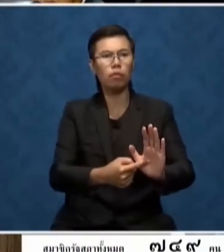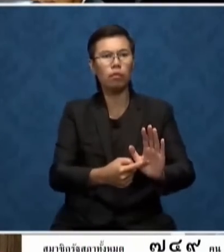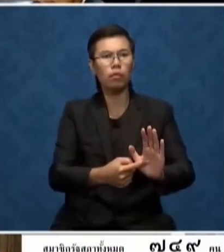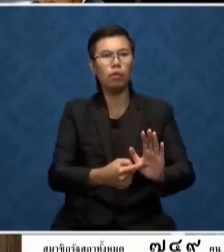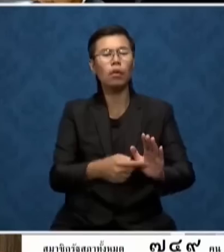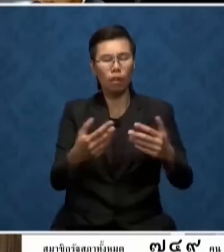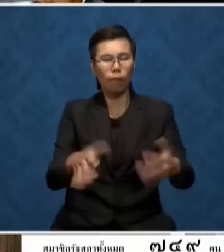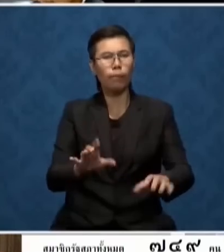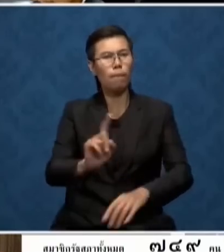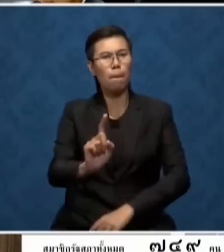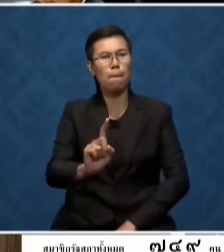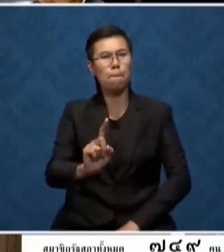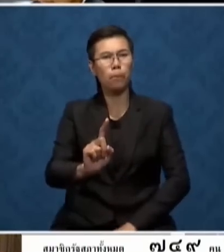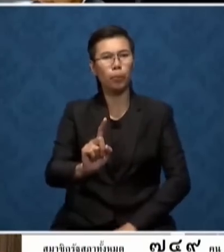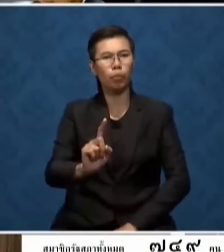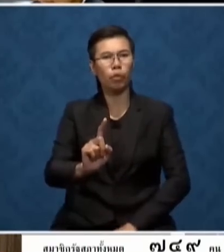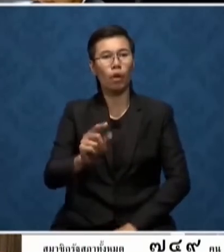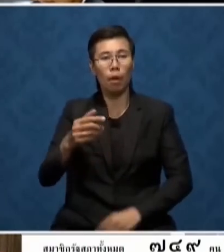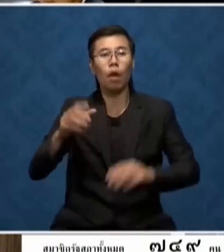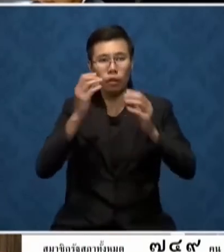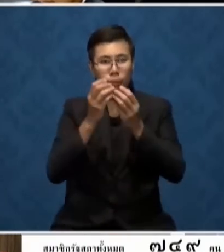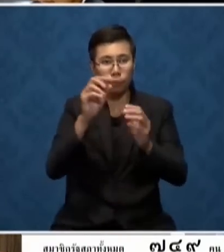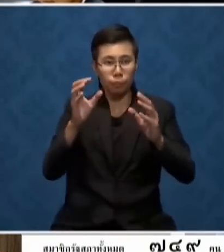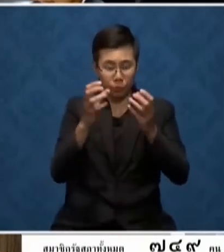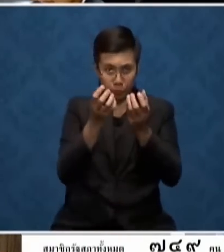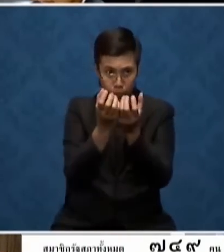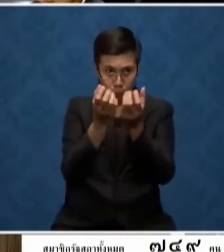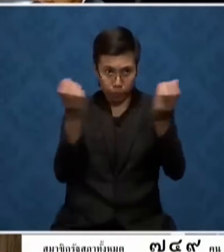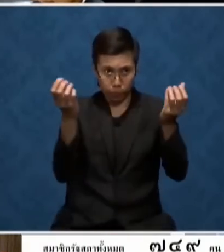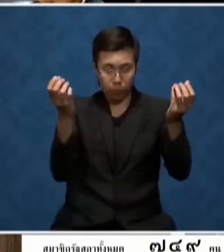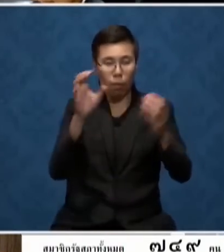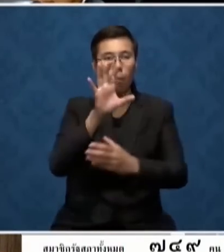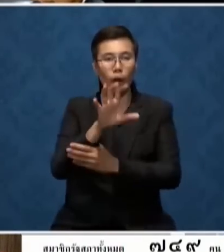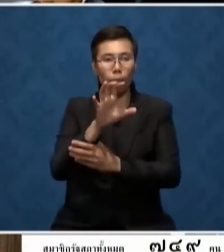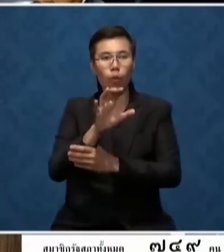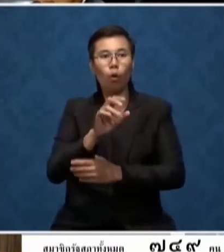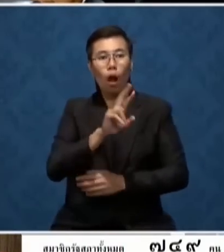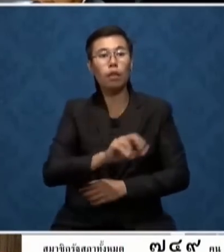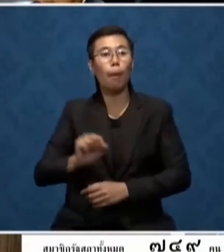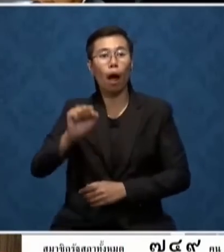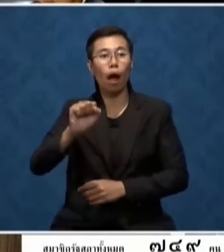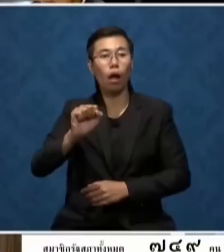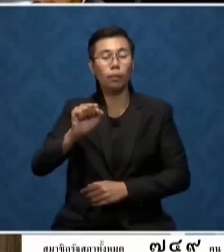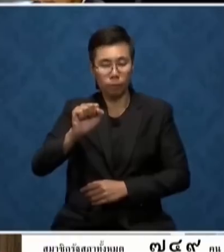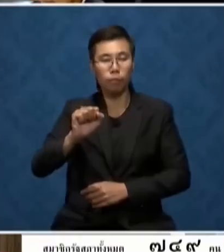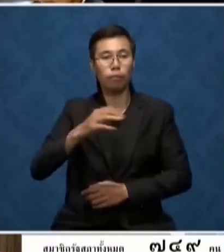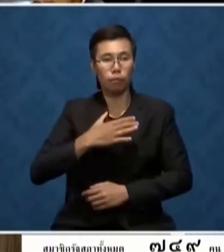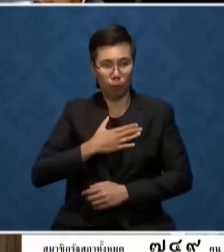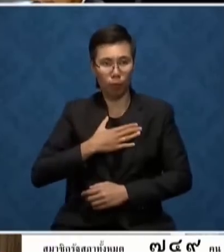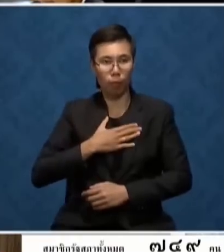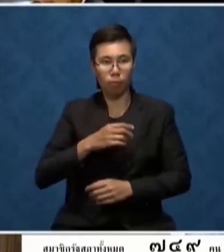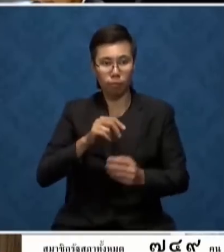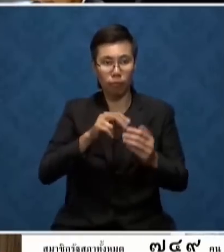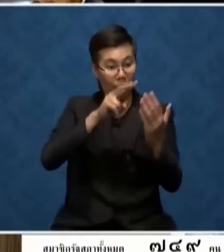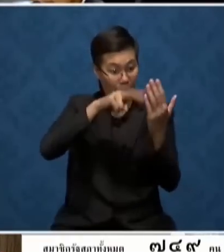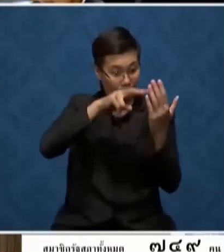บอกว่าญัตติเนี่ยเป็นญัตติของรัฐธรรมนูญยุตินี้เป็นญัตติของข้อบังคับสภาท่านประธานครับผมเนี่ยไป